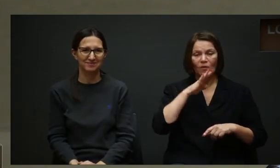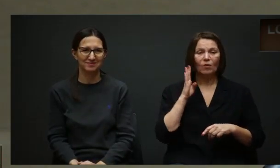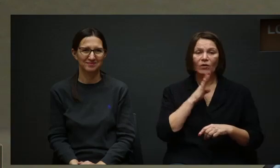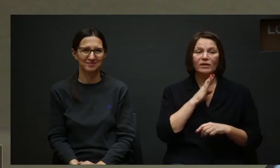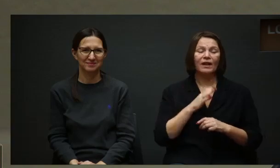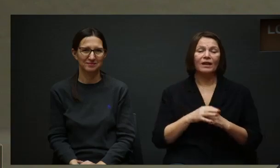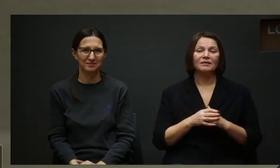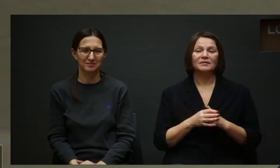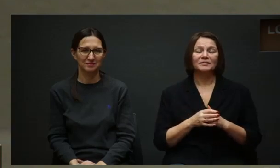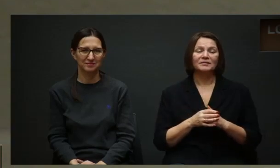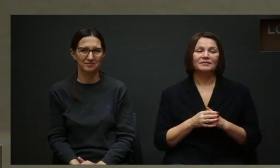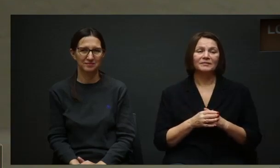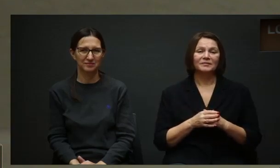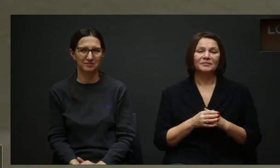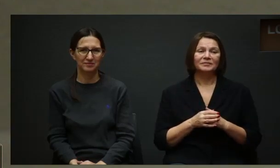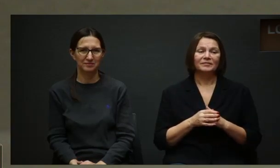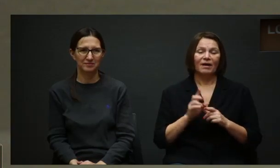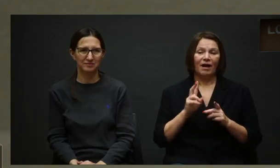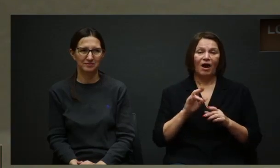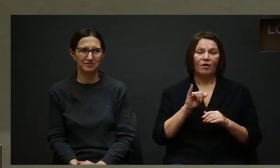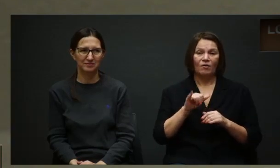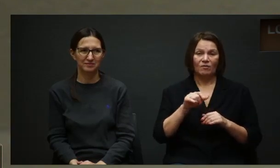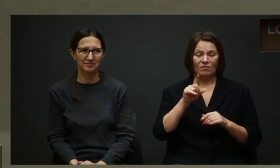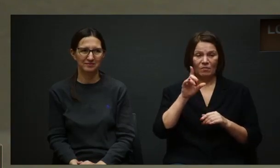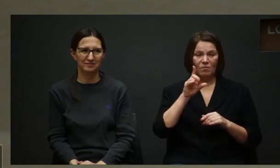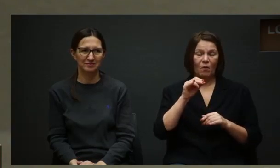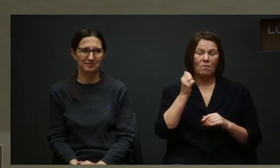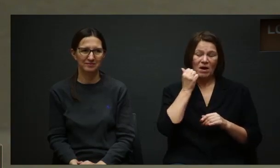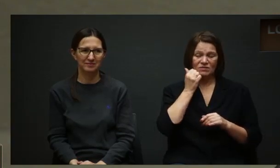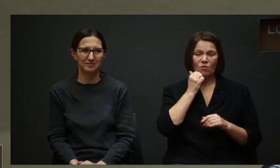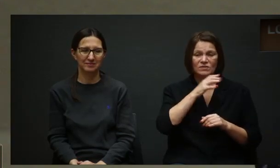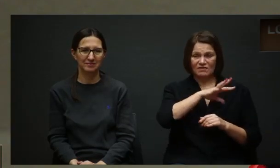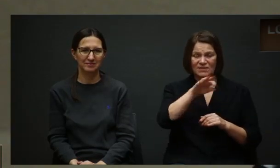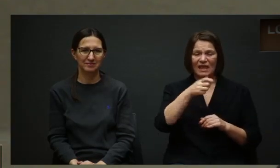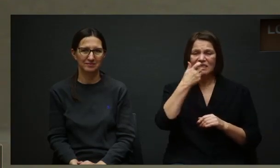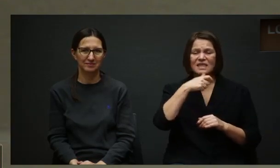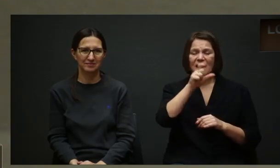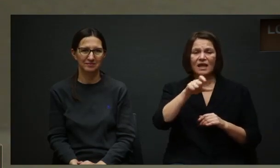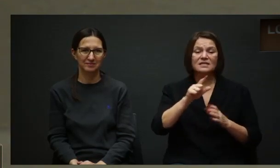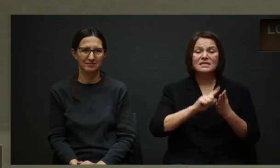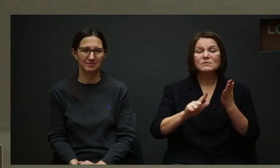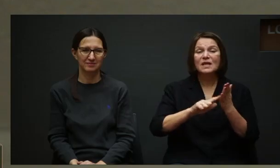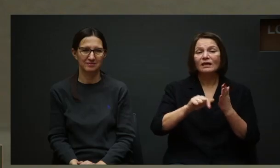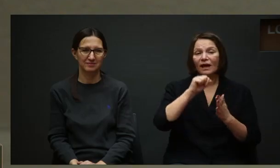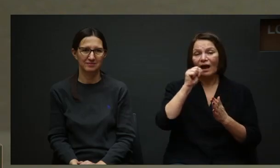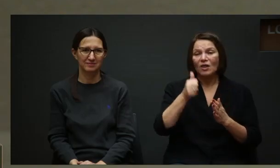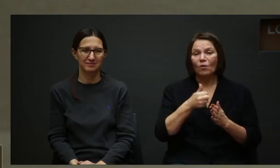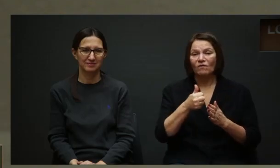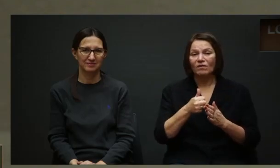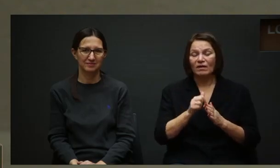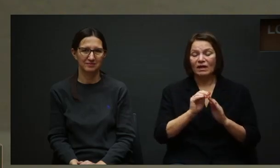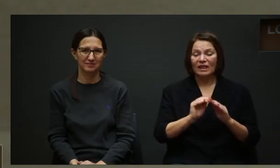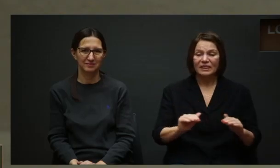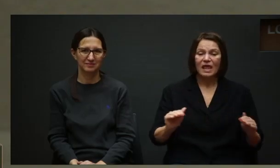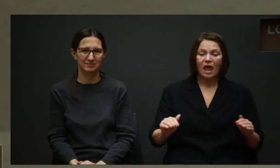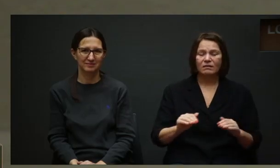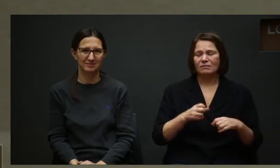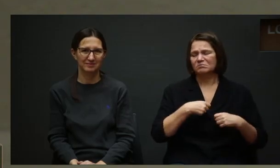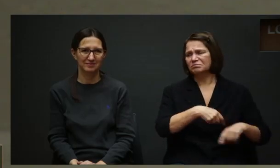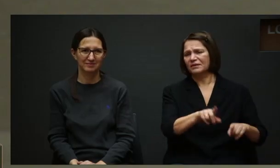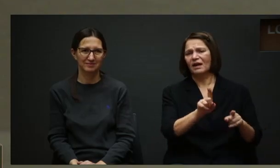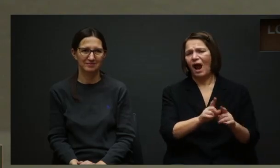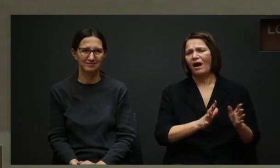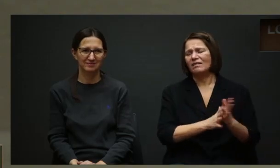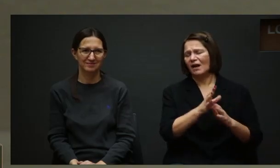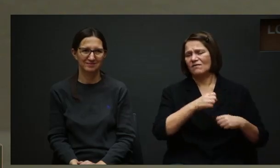круга такой уже богемной московской интеллигенции 70-х годов, да, и там дети как трава практически